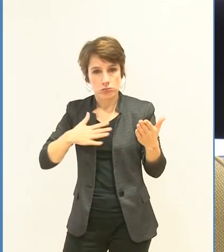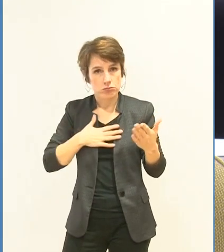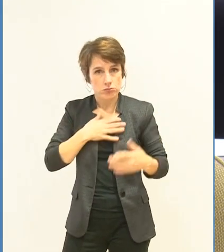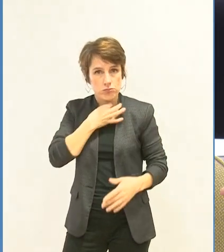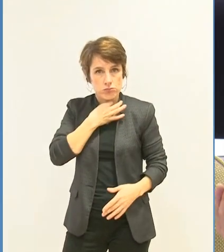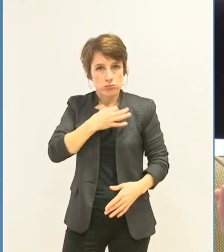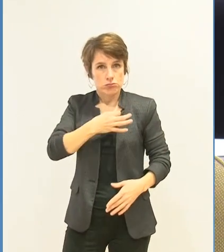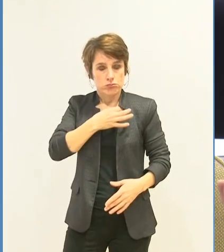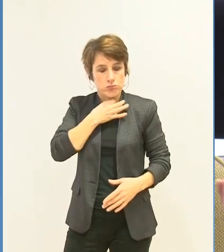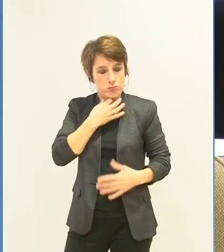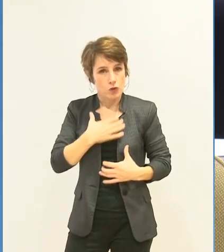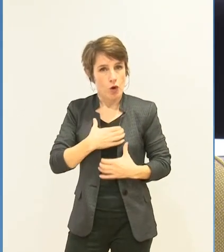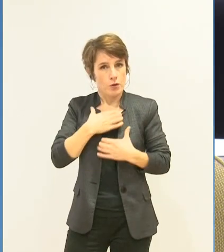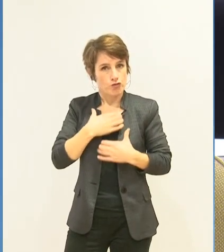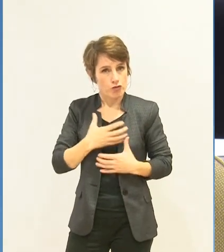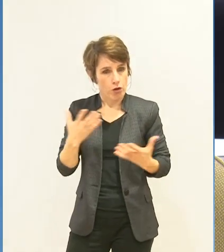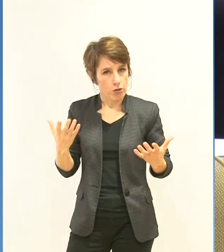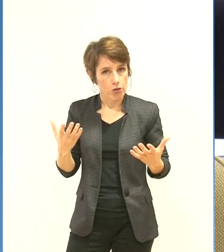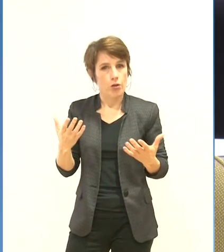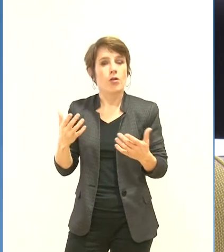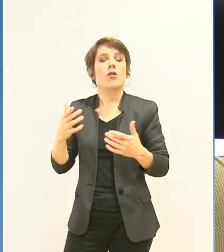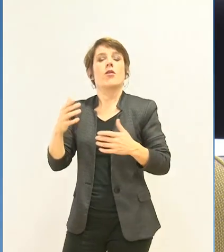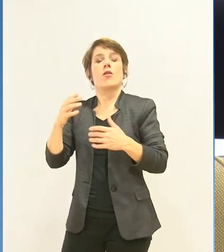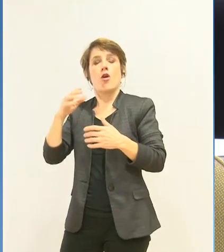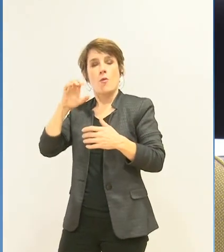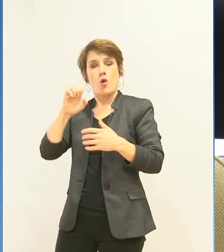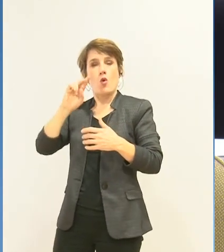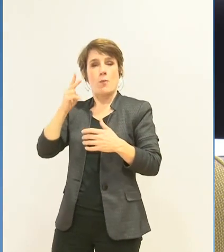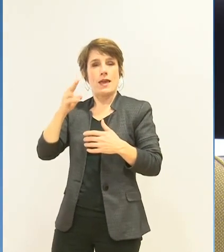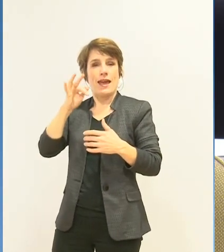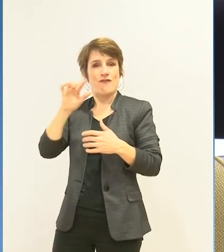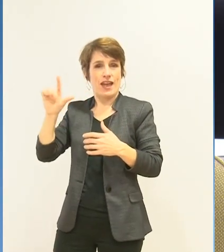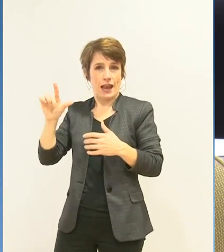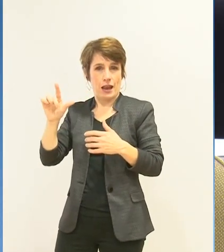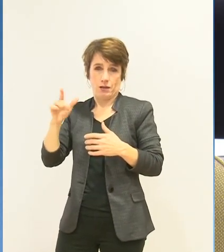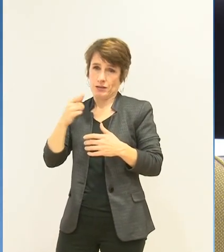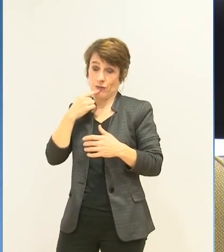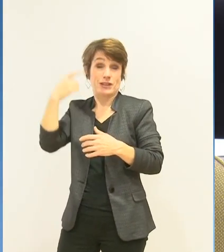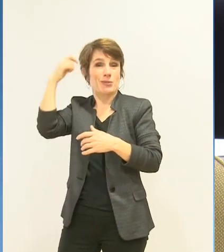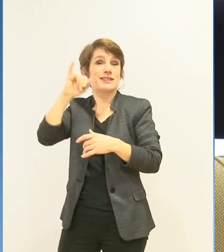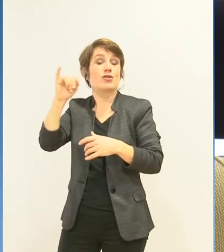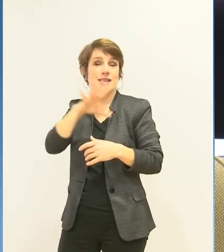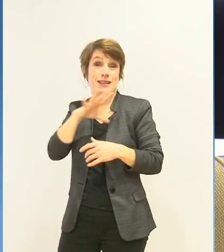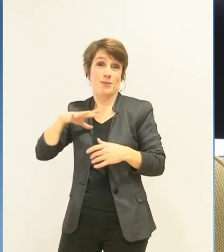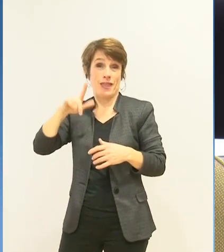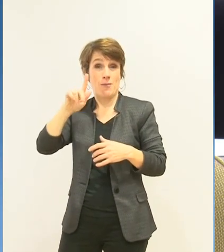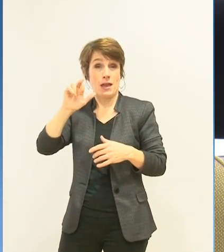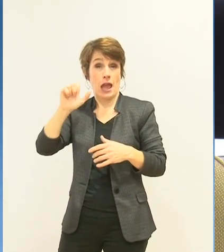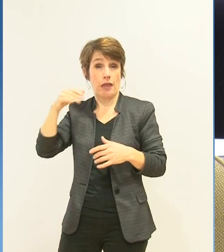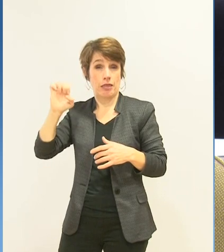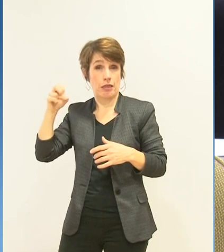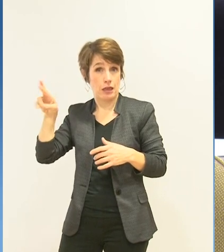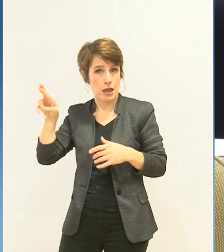de le pfl présidée par notre collègue madame dernier c'est notre collectivité qui est propriétaire des lieux